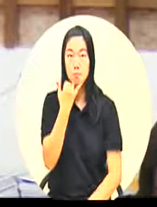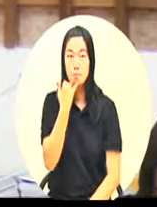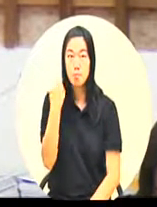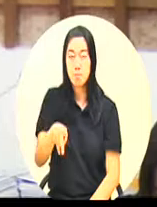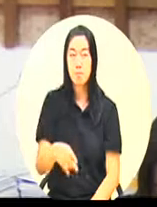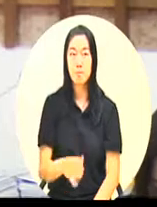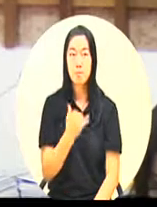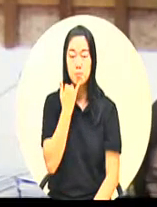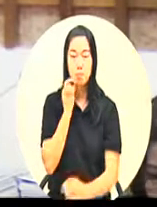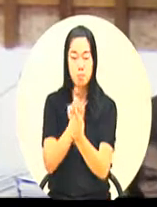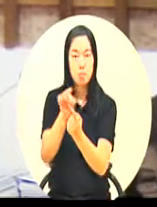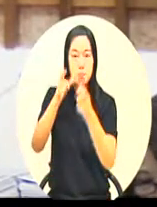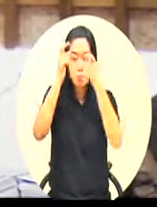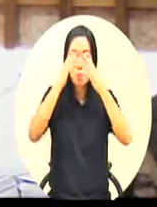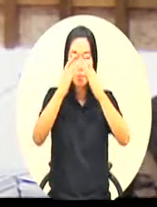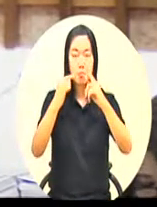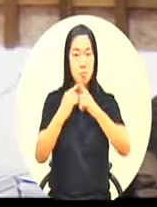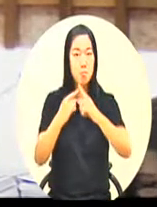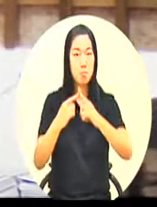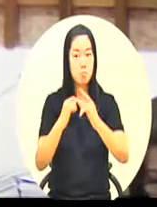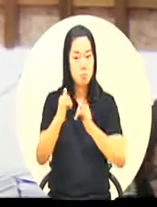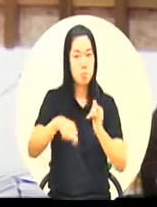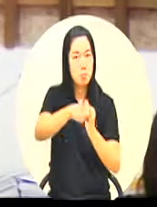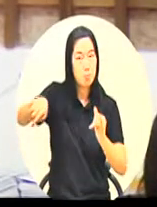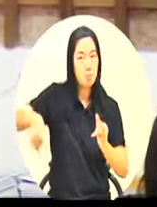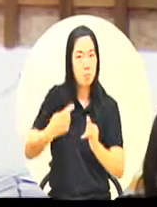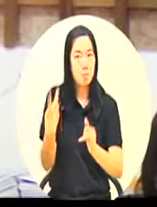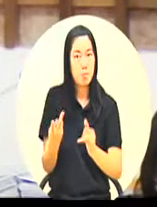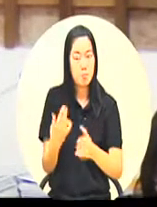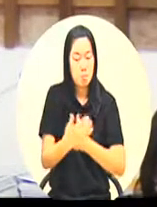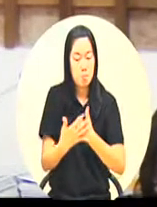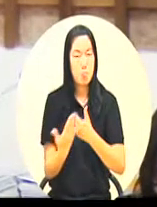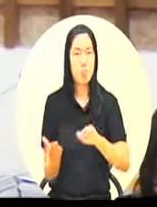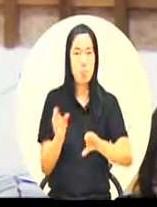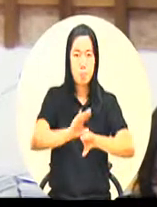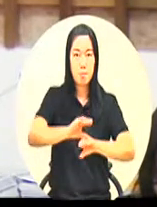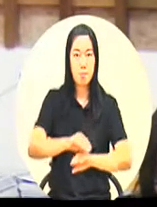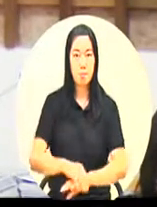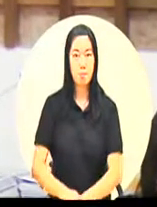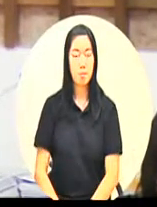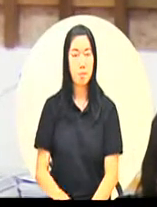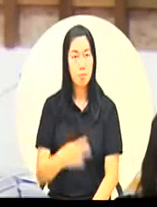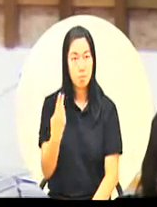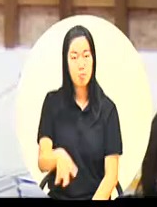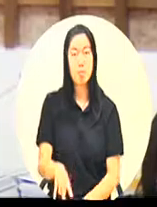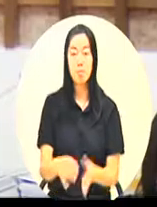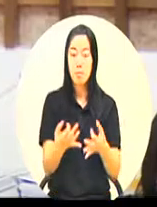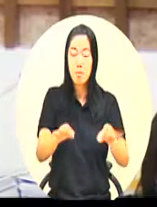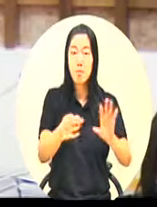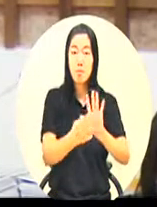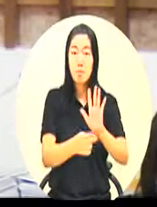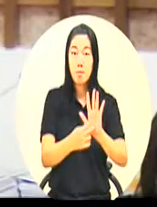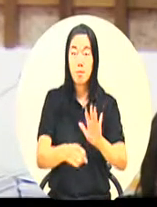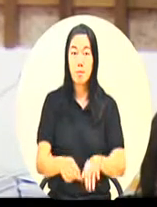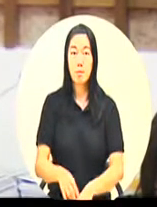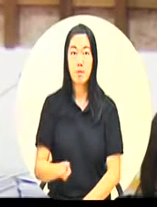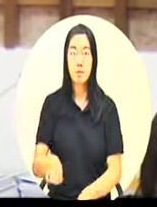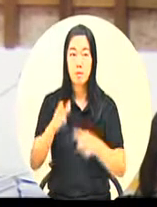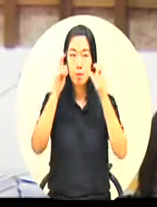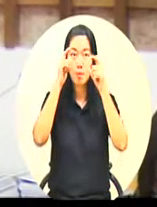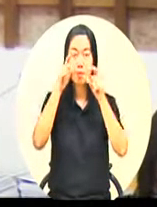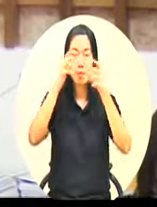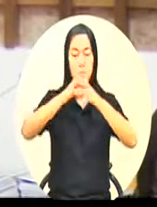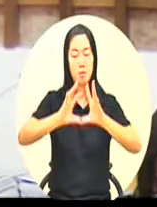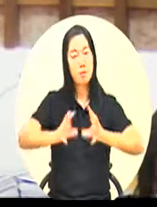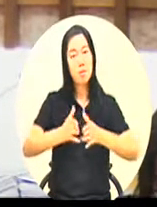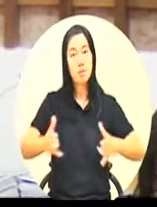这个对高雄市民的健康啊，能够多一层的保障。所以我们在这边要简单的说明一下，我们国民